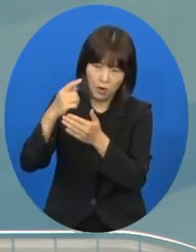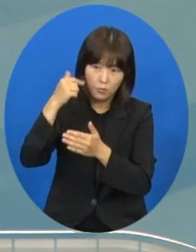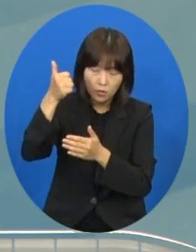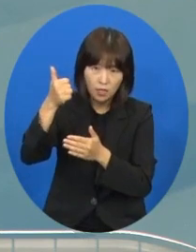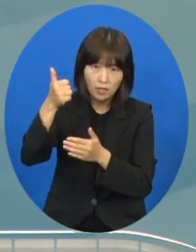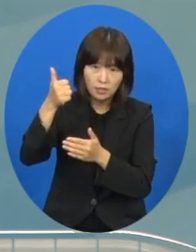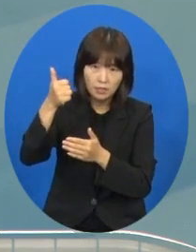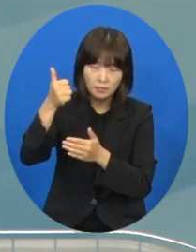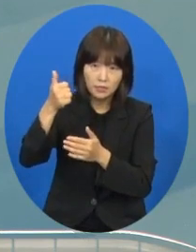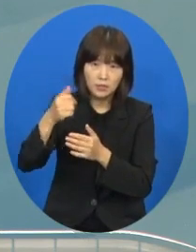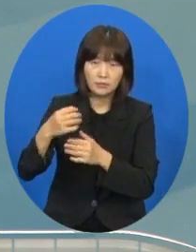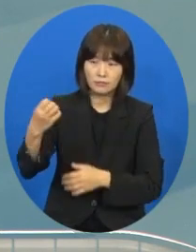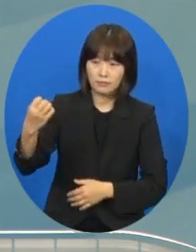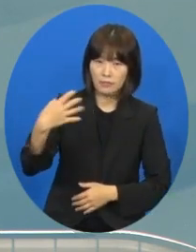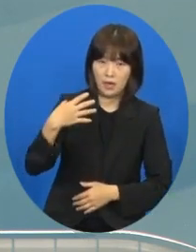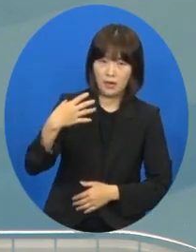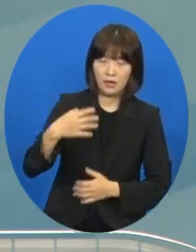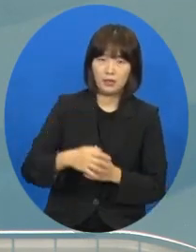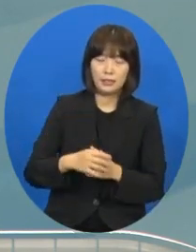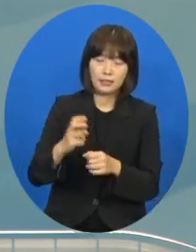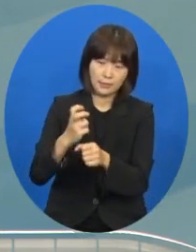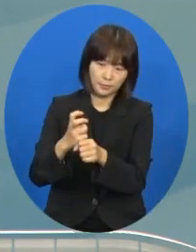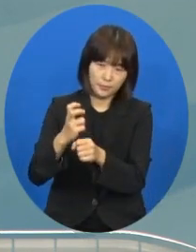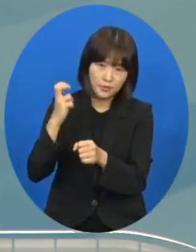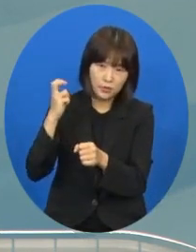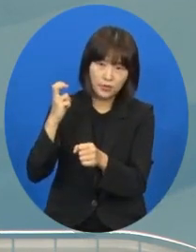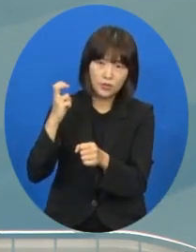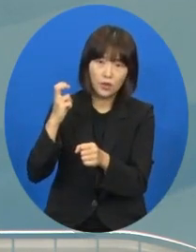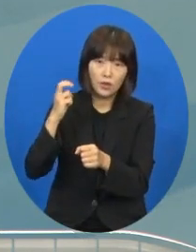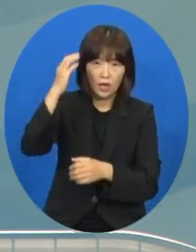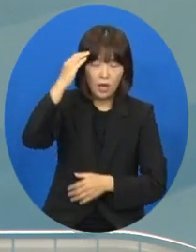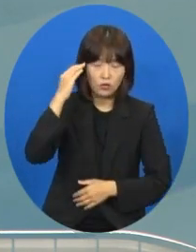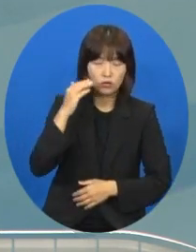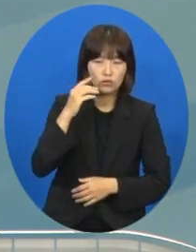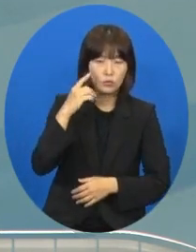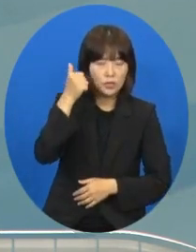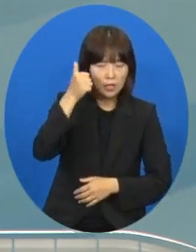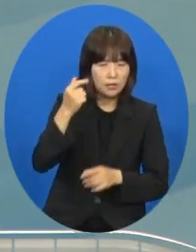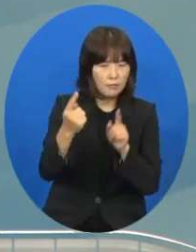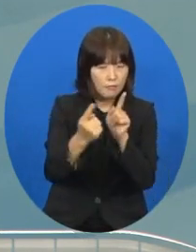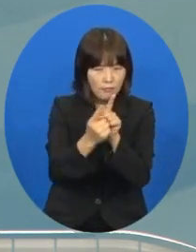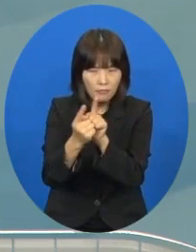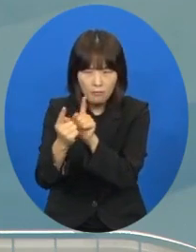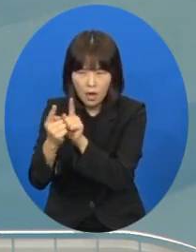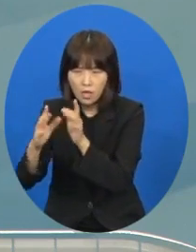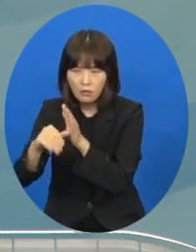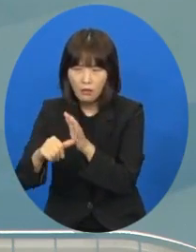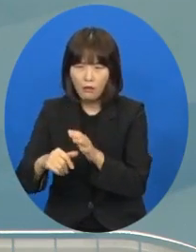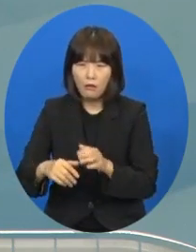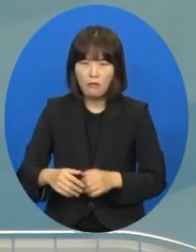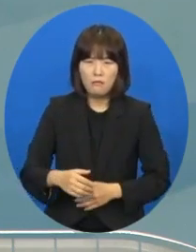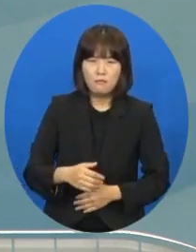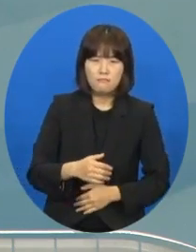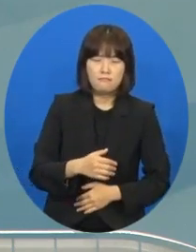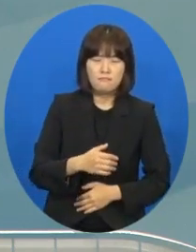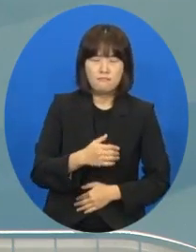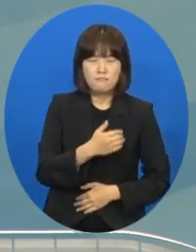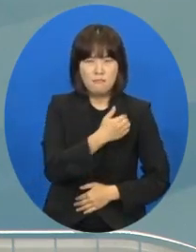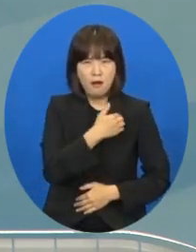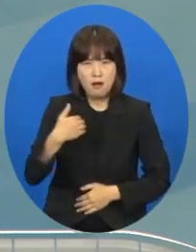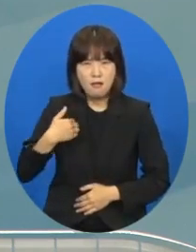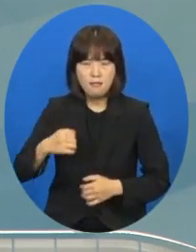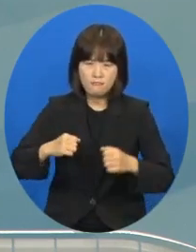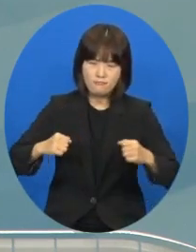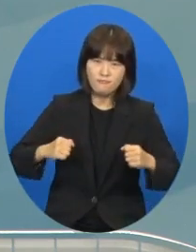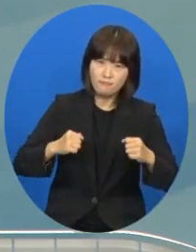분이 그러시더라고요. 20년 전에 한국 목사님들을 만나면 그렇게 자신만만,